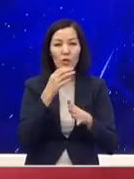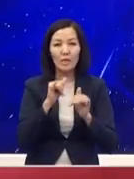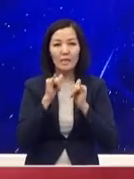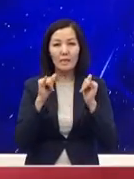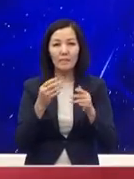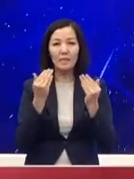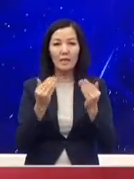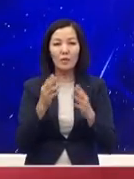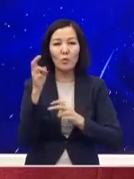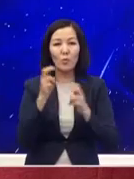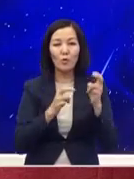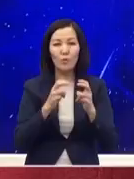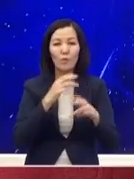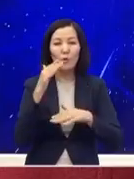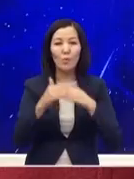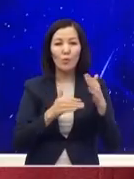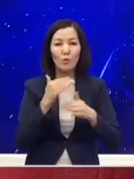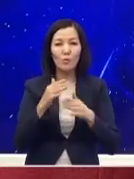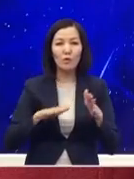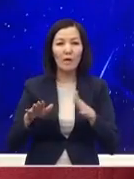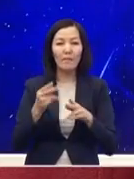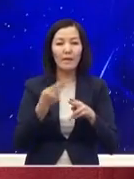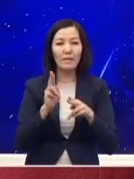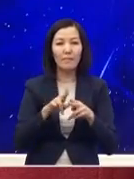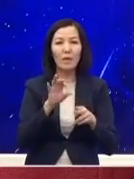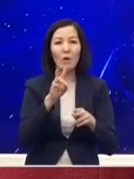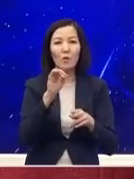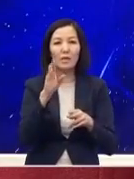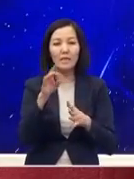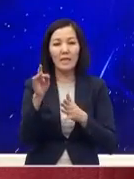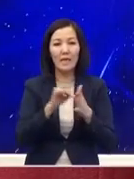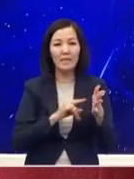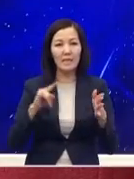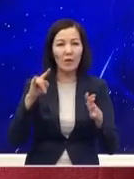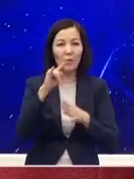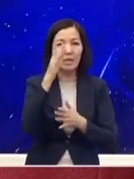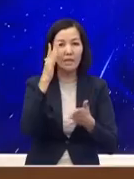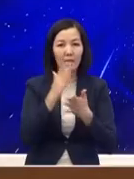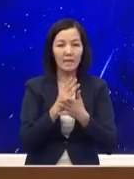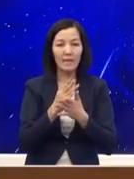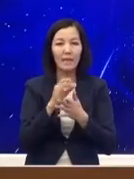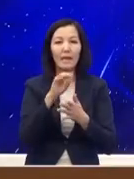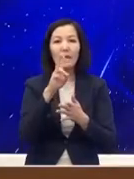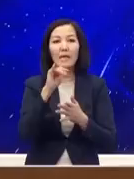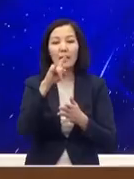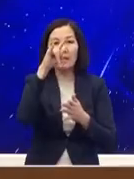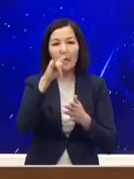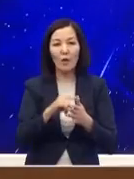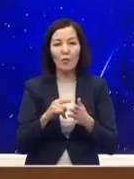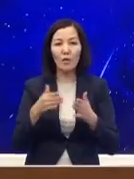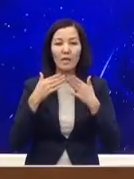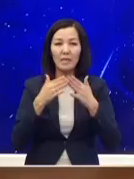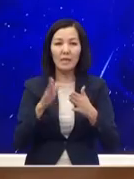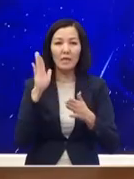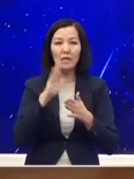дамса, енді бірі өнім өндіруші аймақ. Тіпті Хорасаннан Қазақстанға тікелей әуе рейсі қатынайды. Яғни Ираннан әуе теңіз,